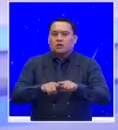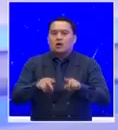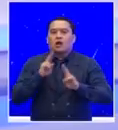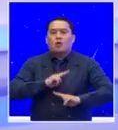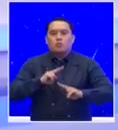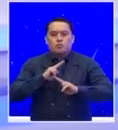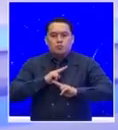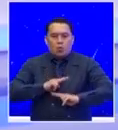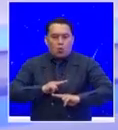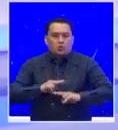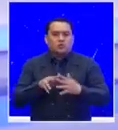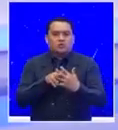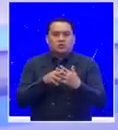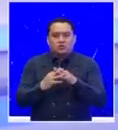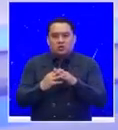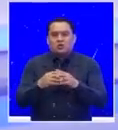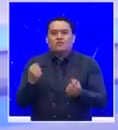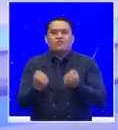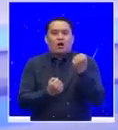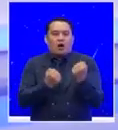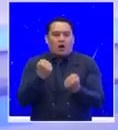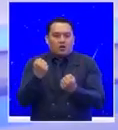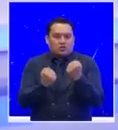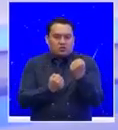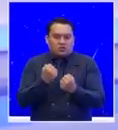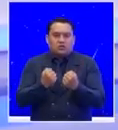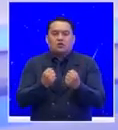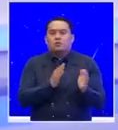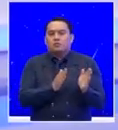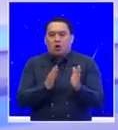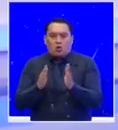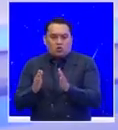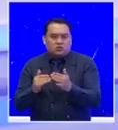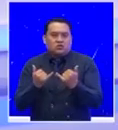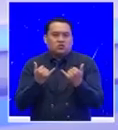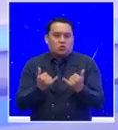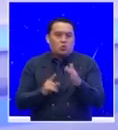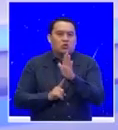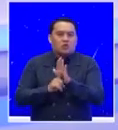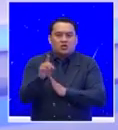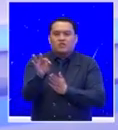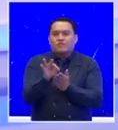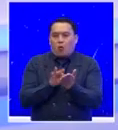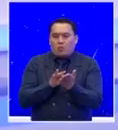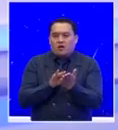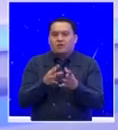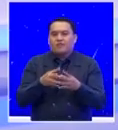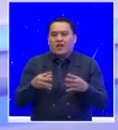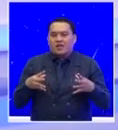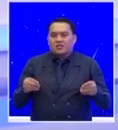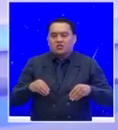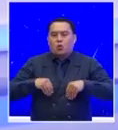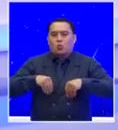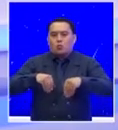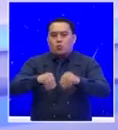работа дистанционно на сельхозтоваропроизводителей не распространяется. Потому сезон они начали вовремя, невзирая на